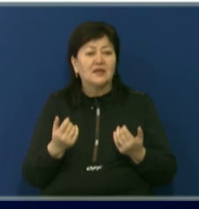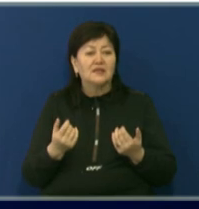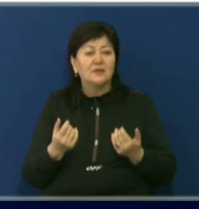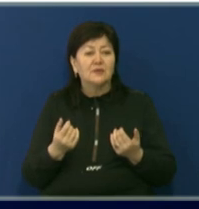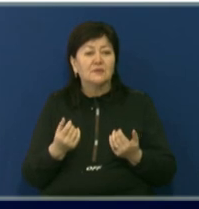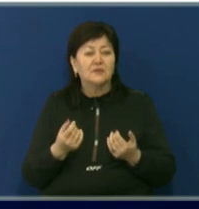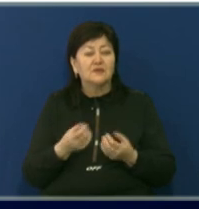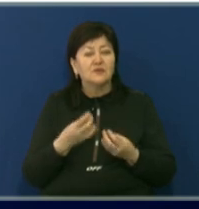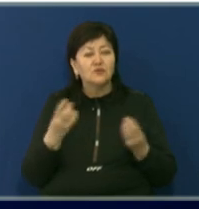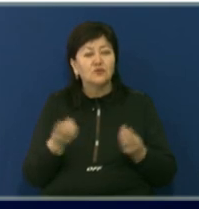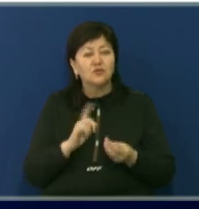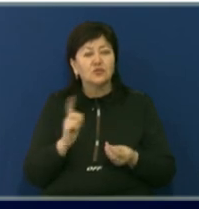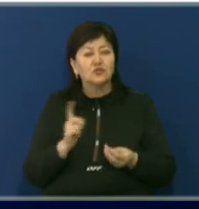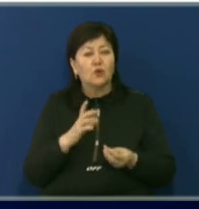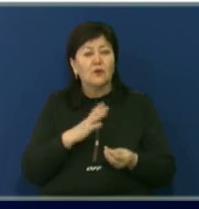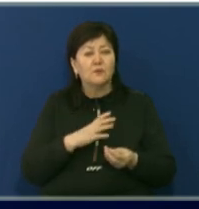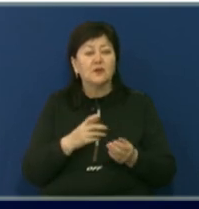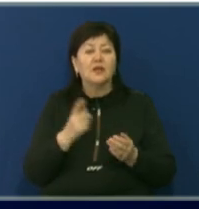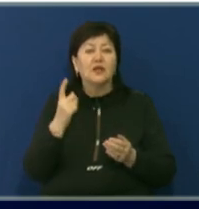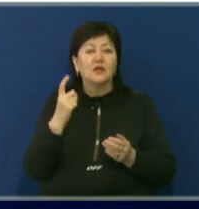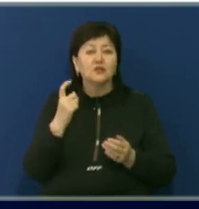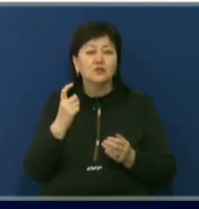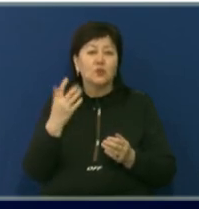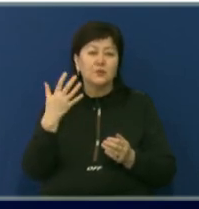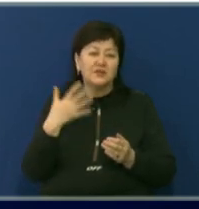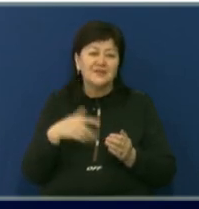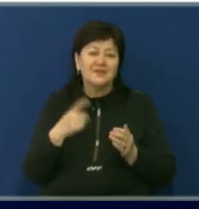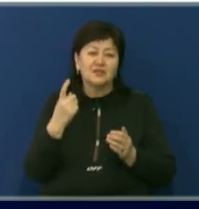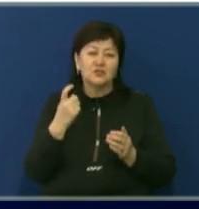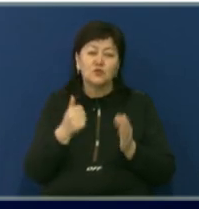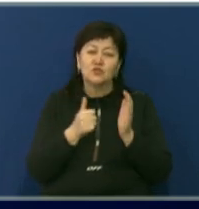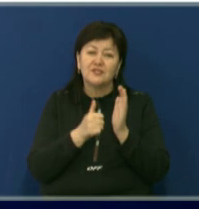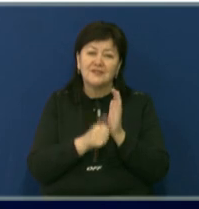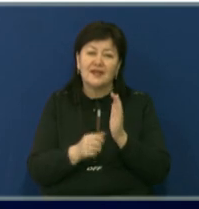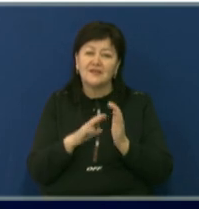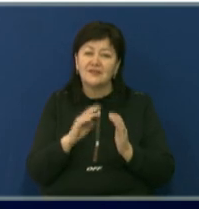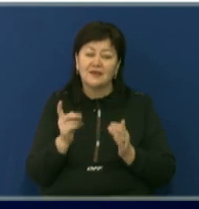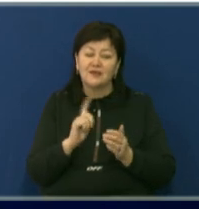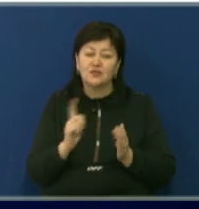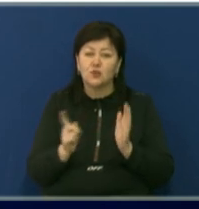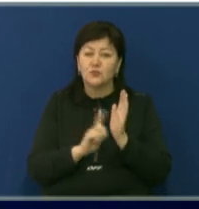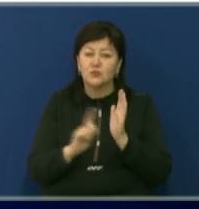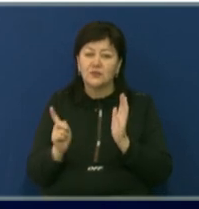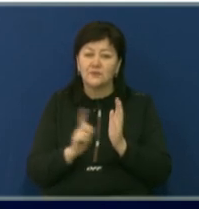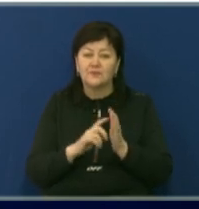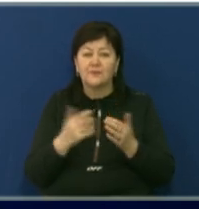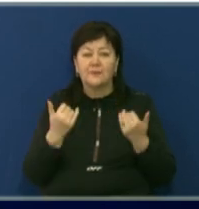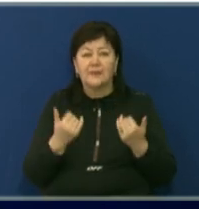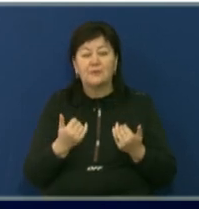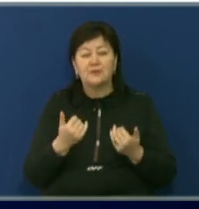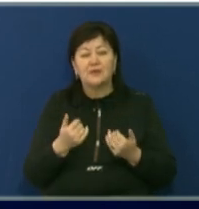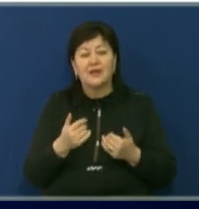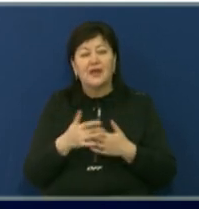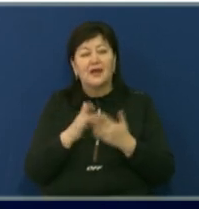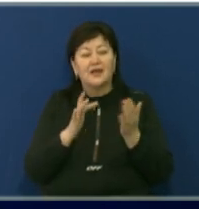құны 160-170 теңге болуы тиіс. 9-шы қазандағы мәслихат шешімімен Семей қаласы бойынша қалалық бағыттар